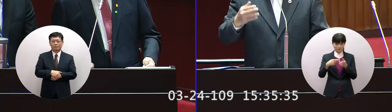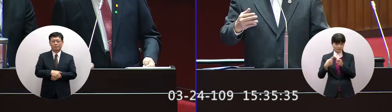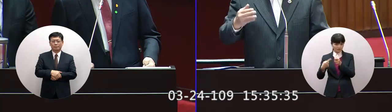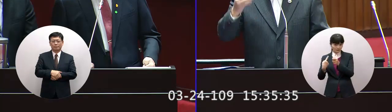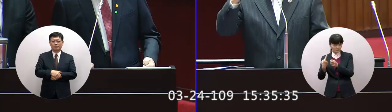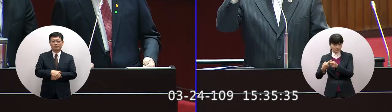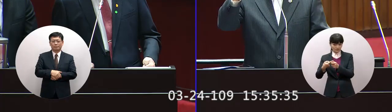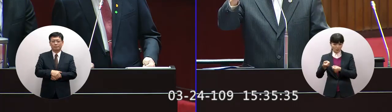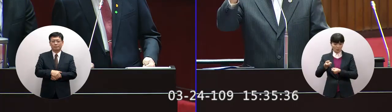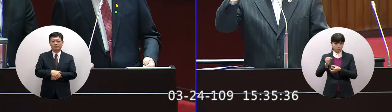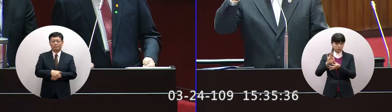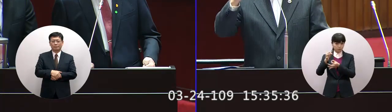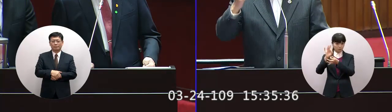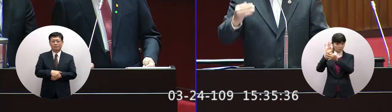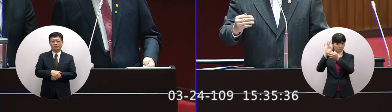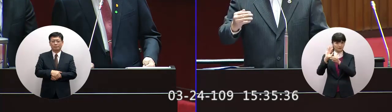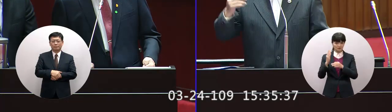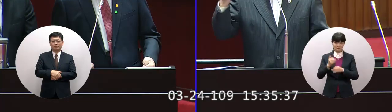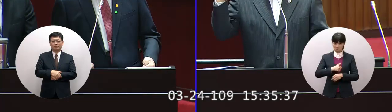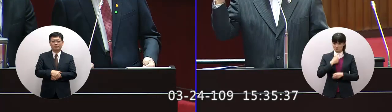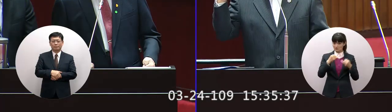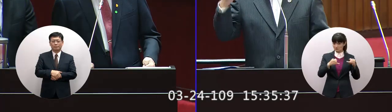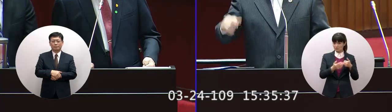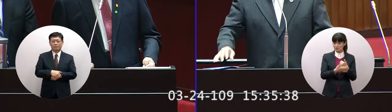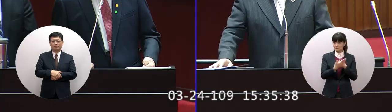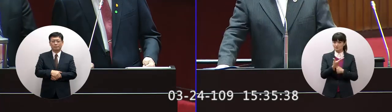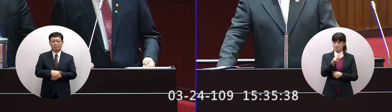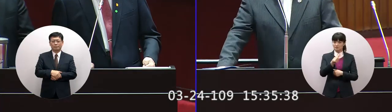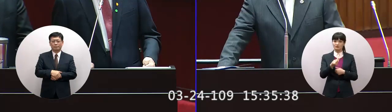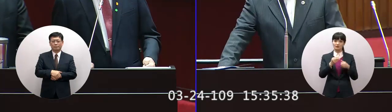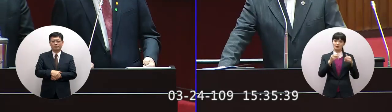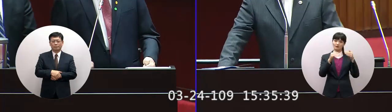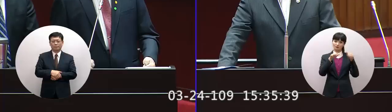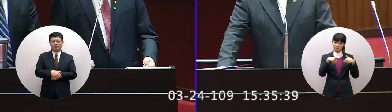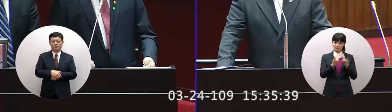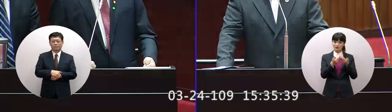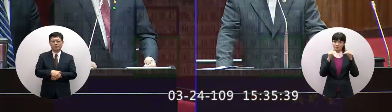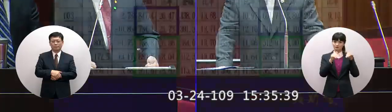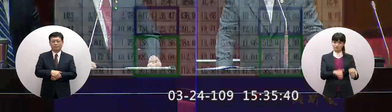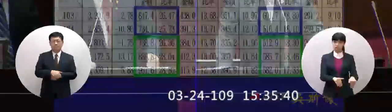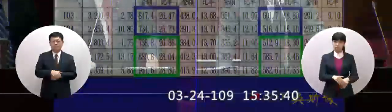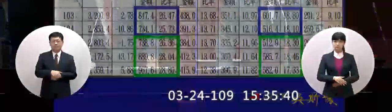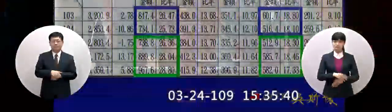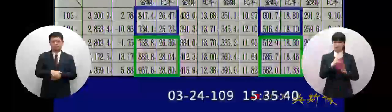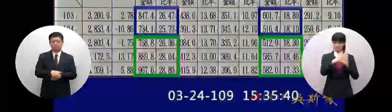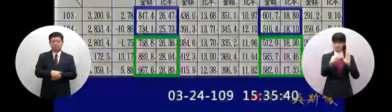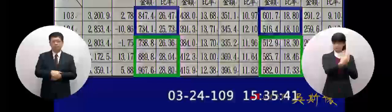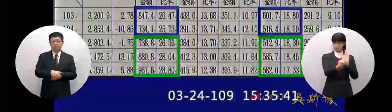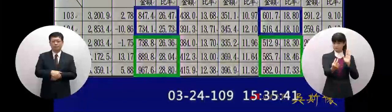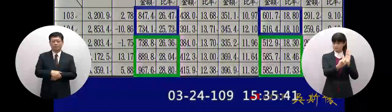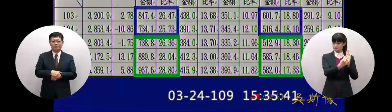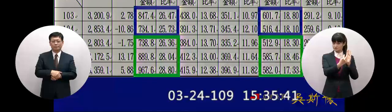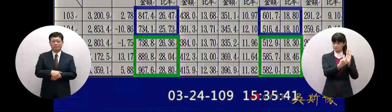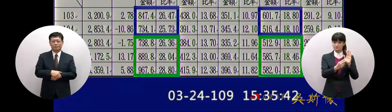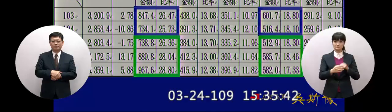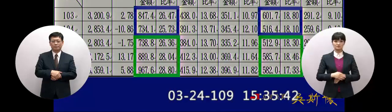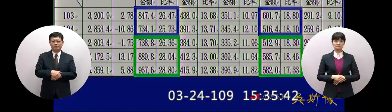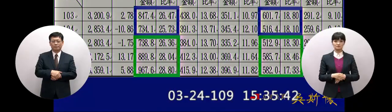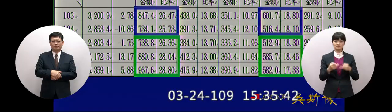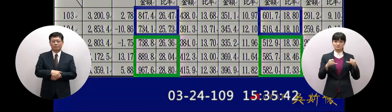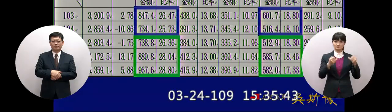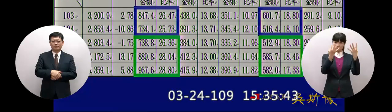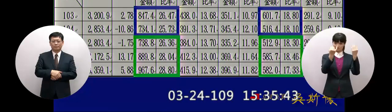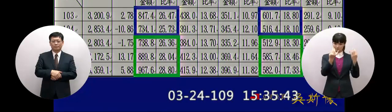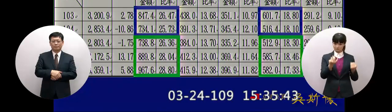的成效结果是递减的。各位看一下这张表格，如果新南向政策的成效要用